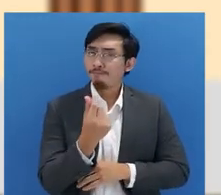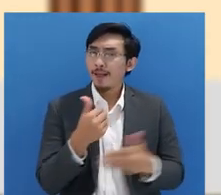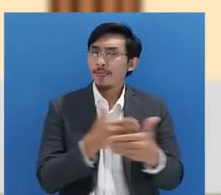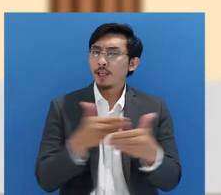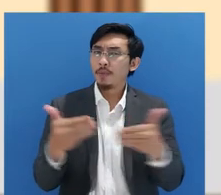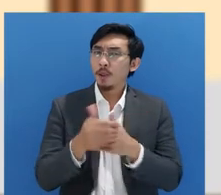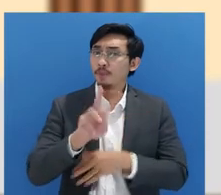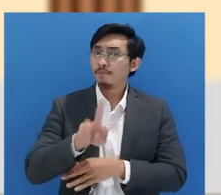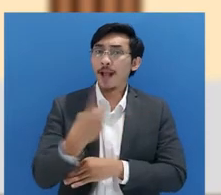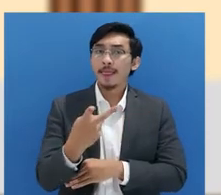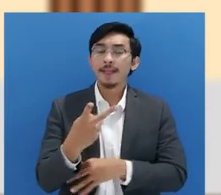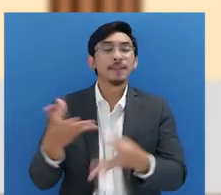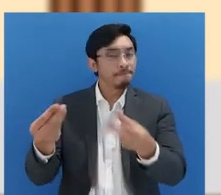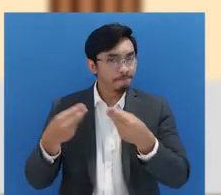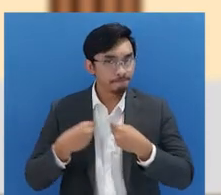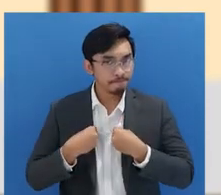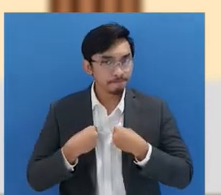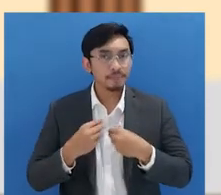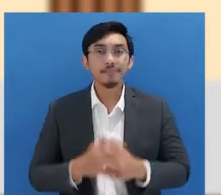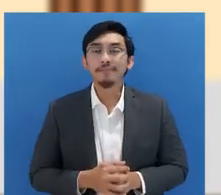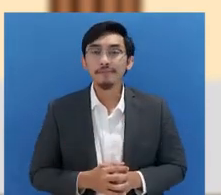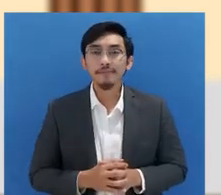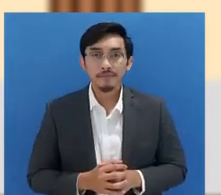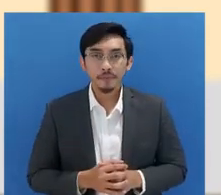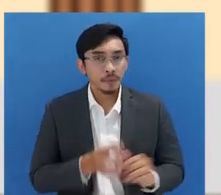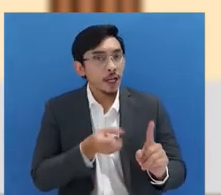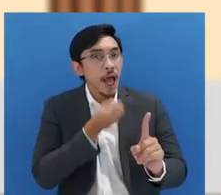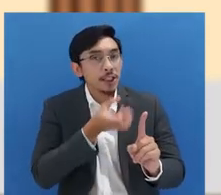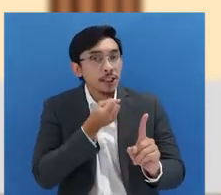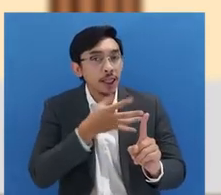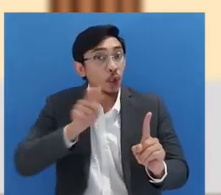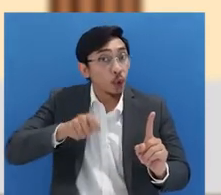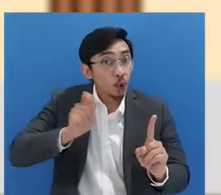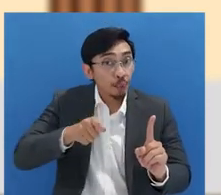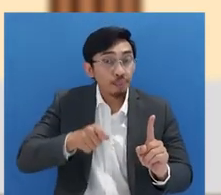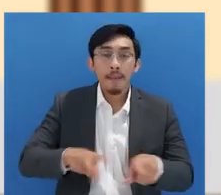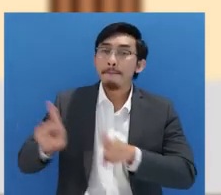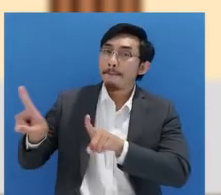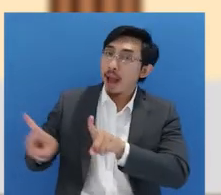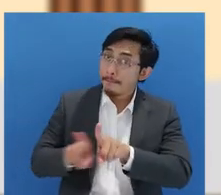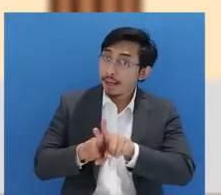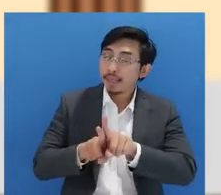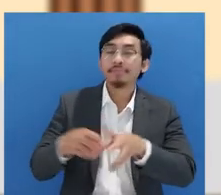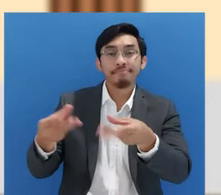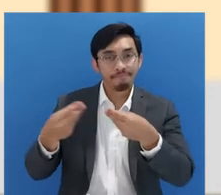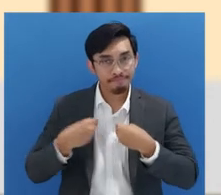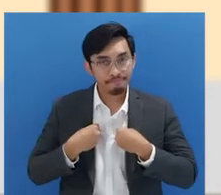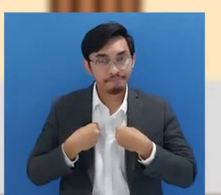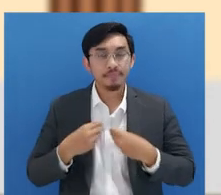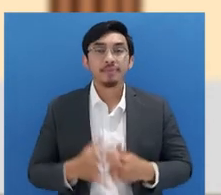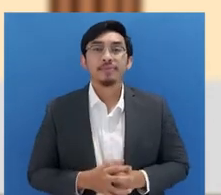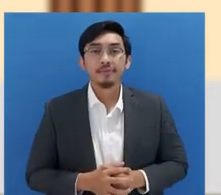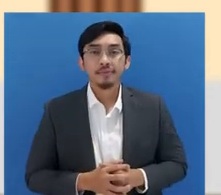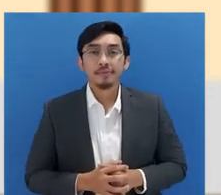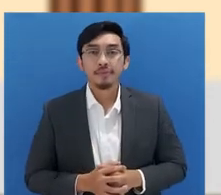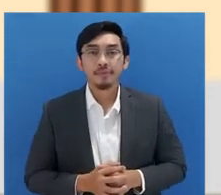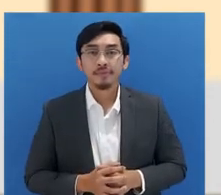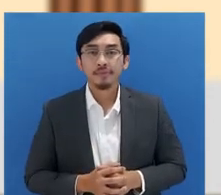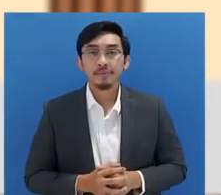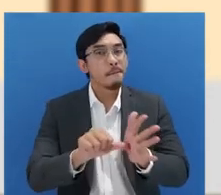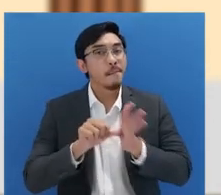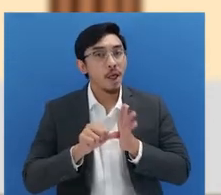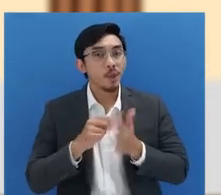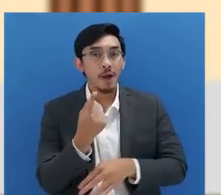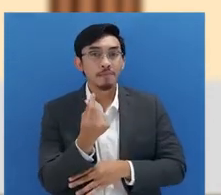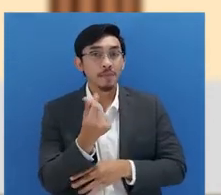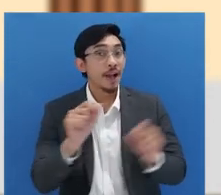memperoleh penggantian biaya transportasi, mendapatkan nasihat hukum, mendapatkan pendampingan,